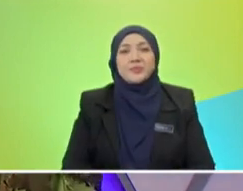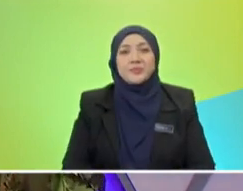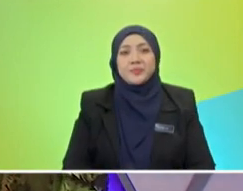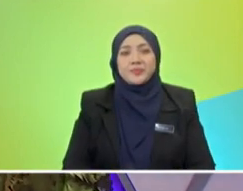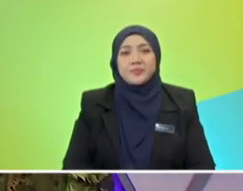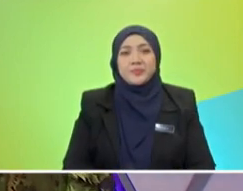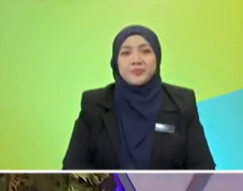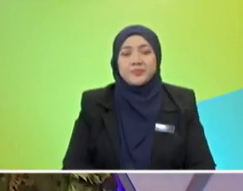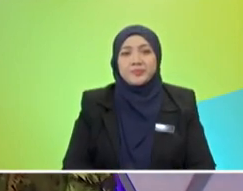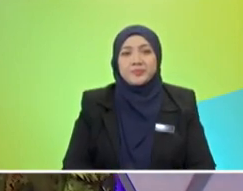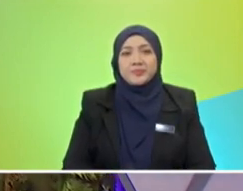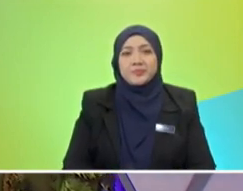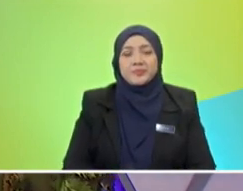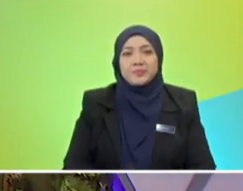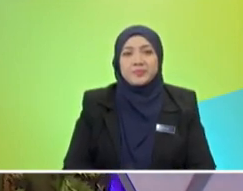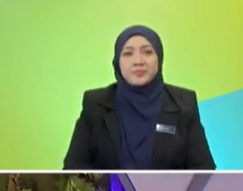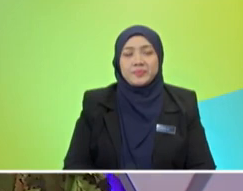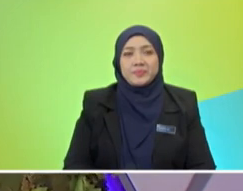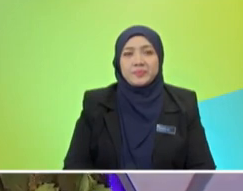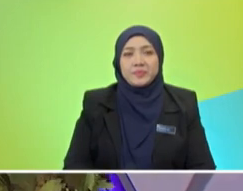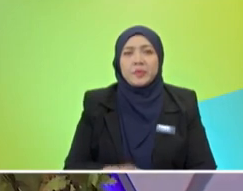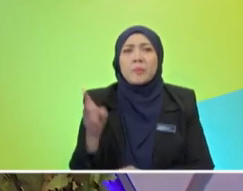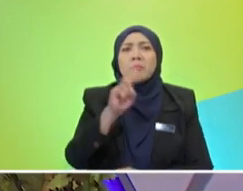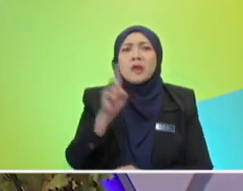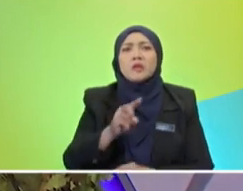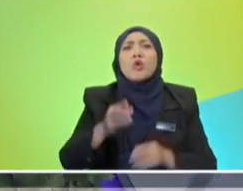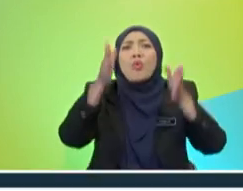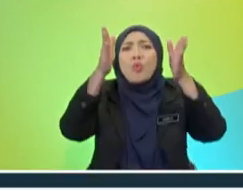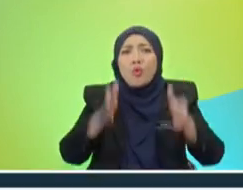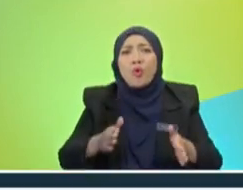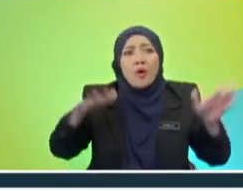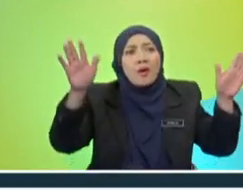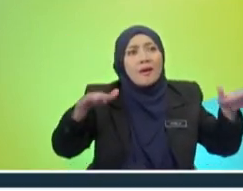Jeng. Di mana orang terbang tersebut?